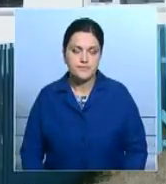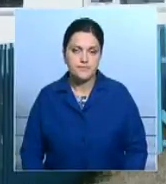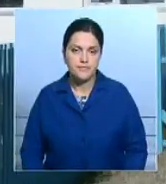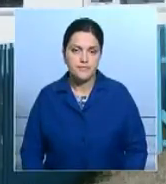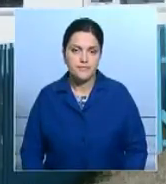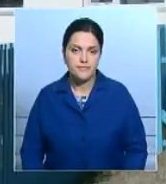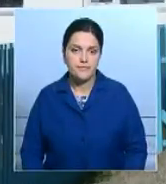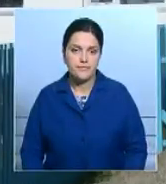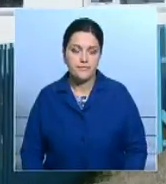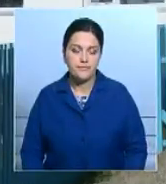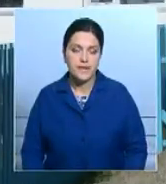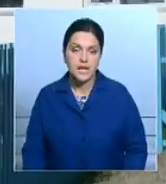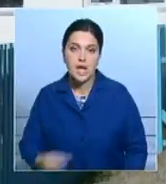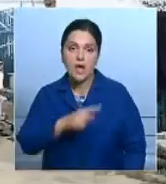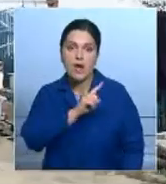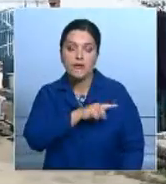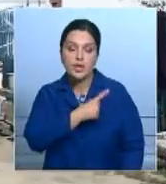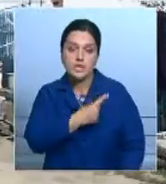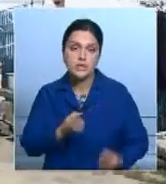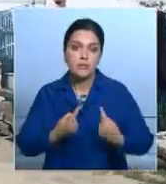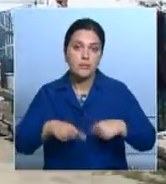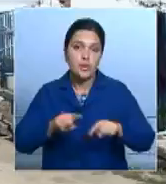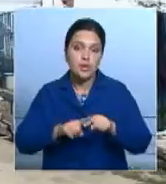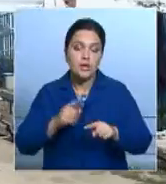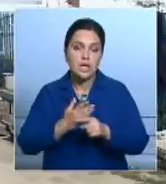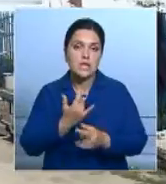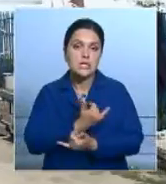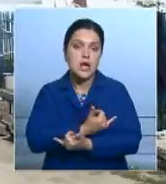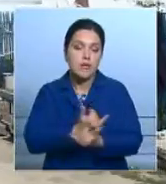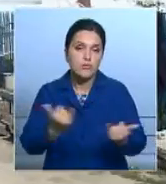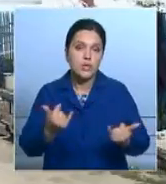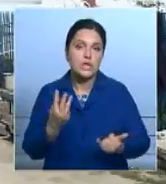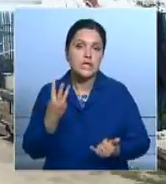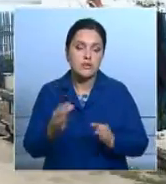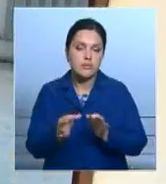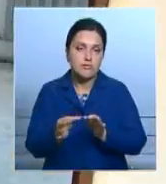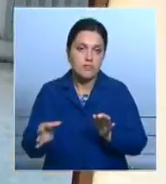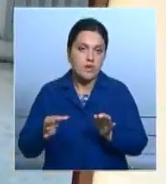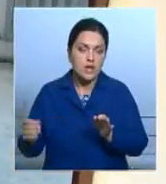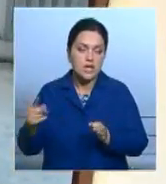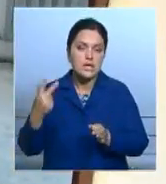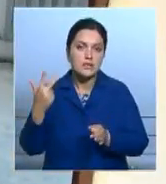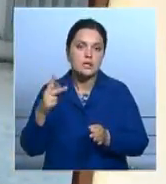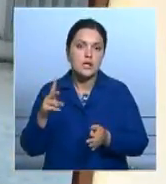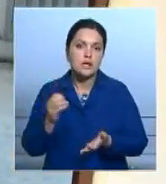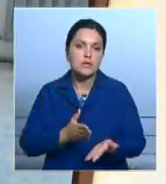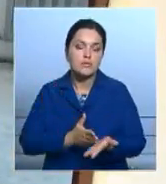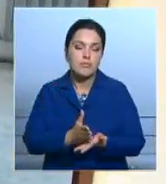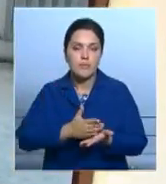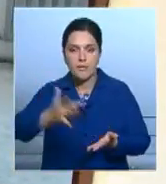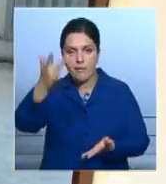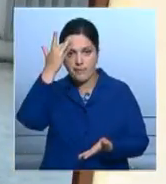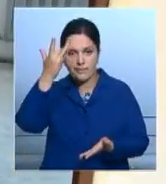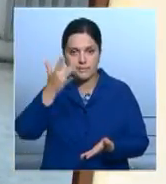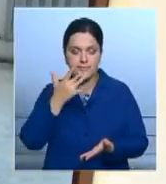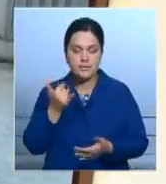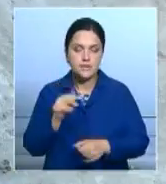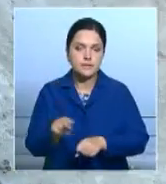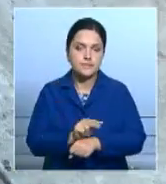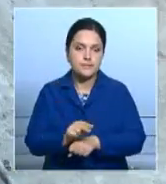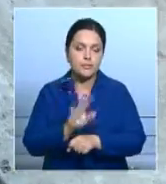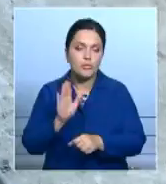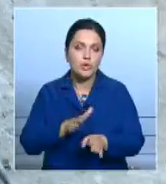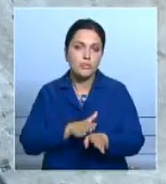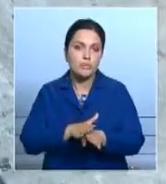Врачебная амбулатория в селе Сандыктау обслуживает 3 населенных пункта. Здание с 30-летней историей в летние дни капитально